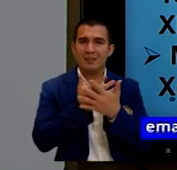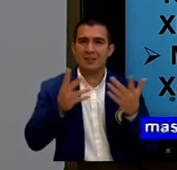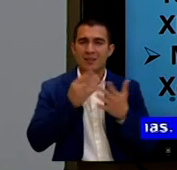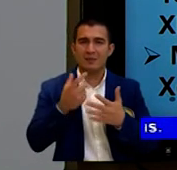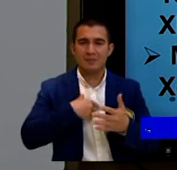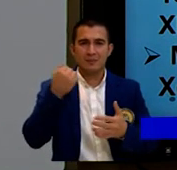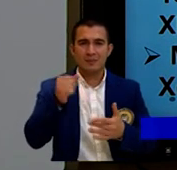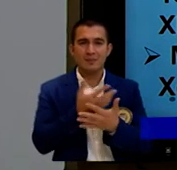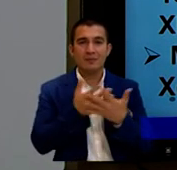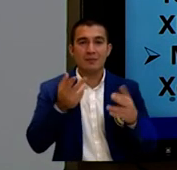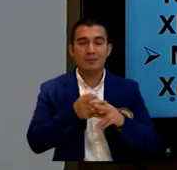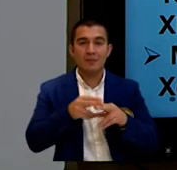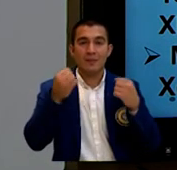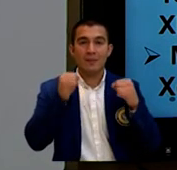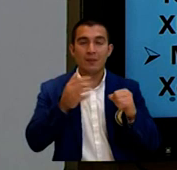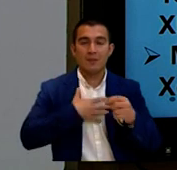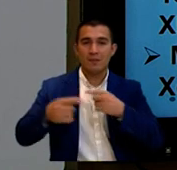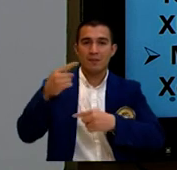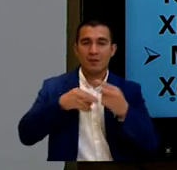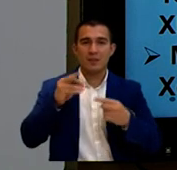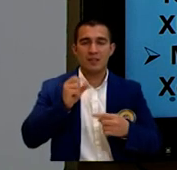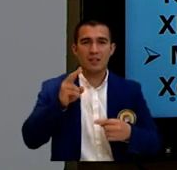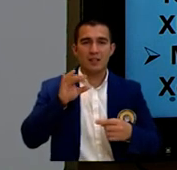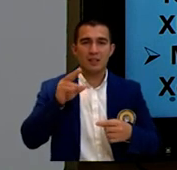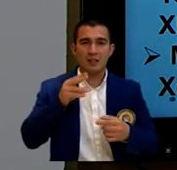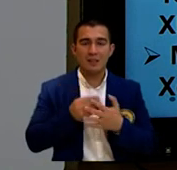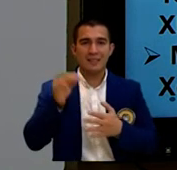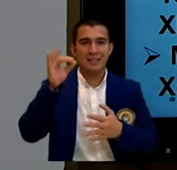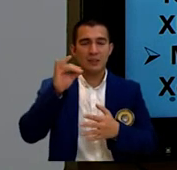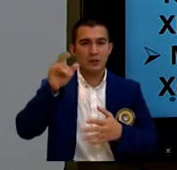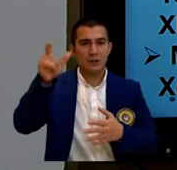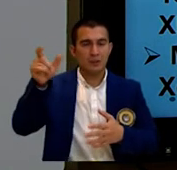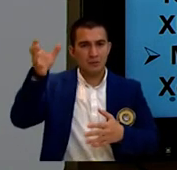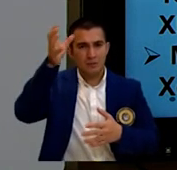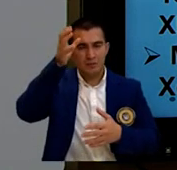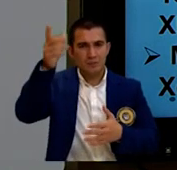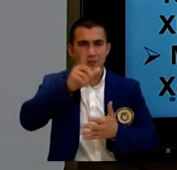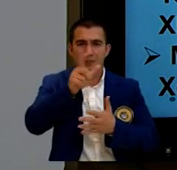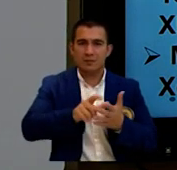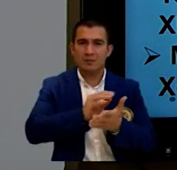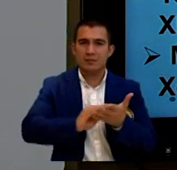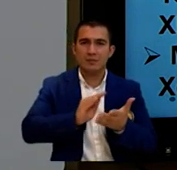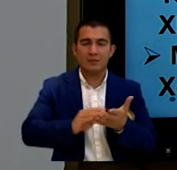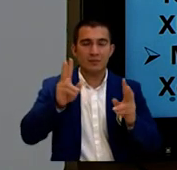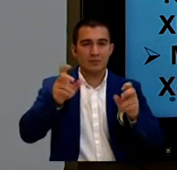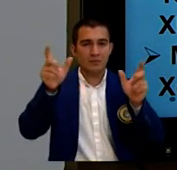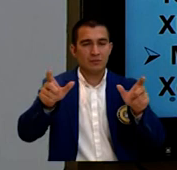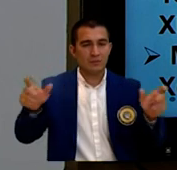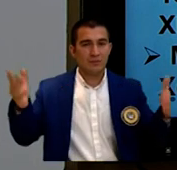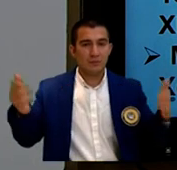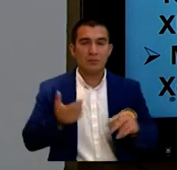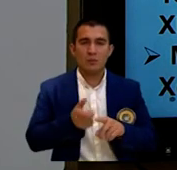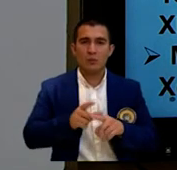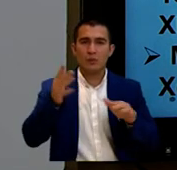Bu yutuqlarga erishishda jadidchilarning, tarixchi olimlarning, shoiru, yozuvchilarning o'rni juda